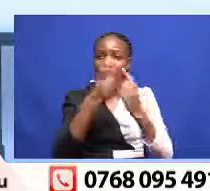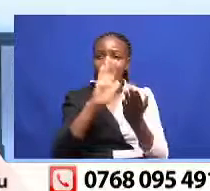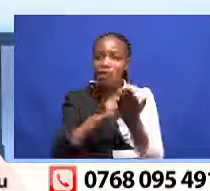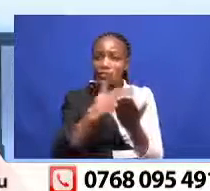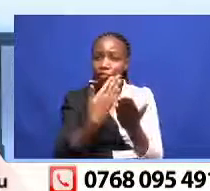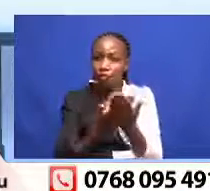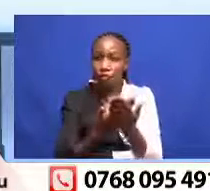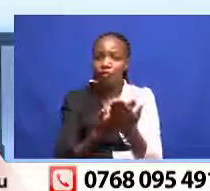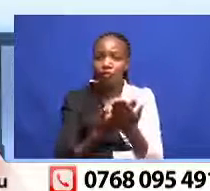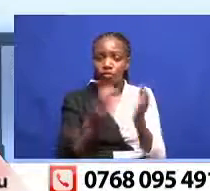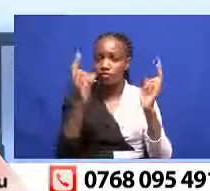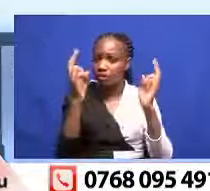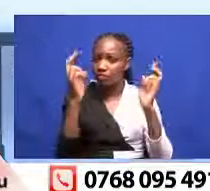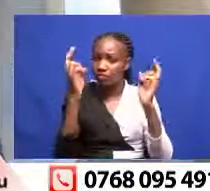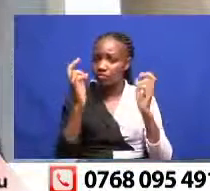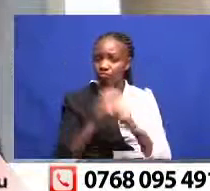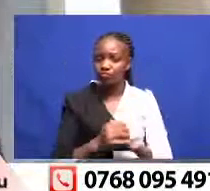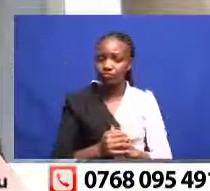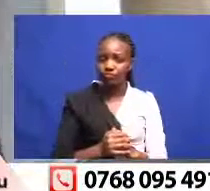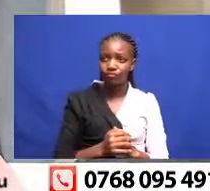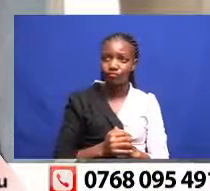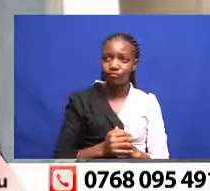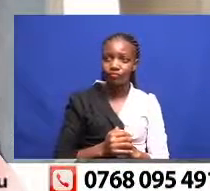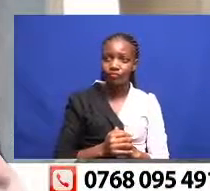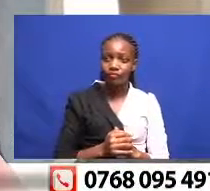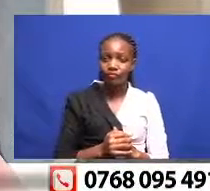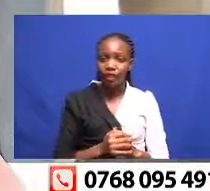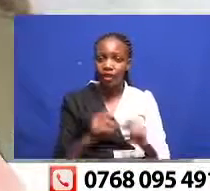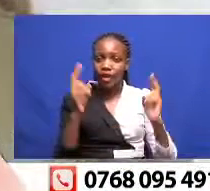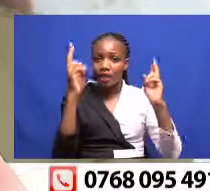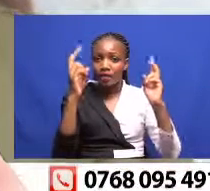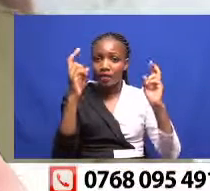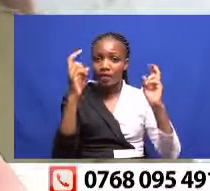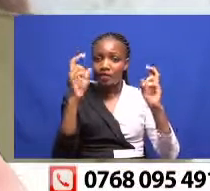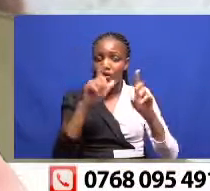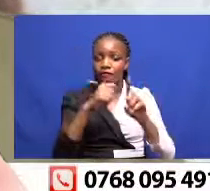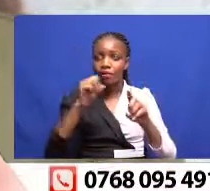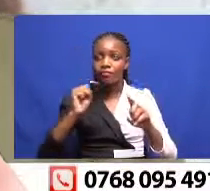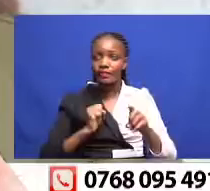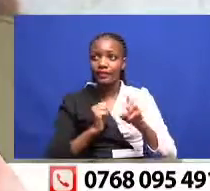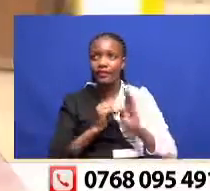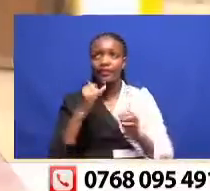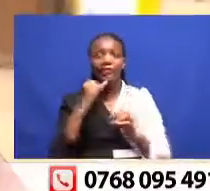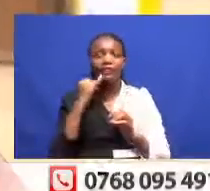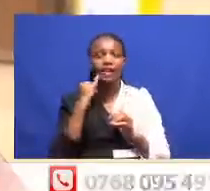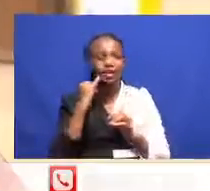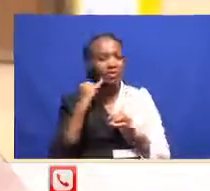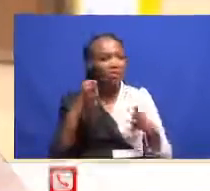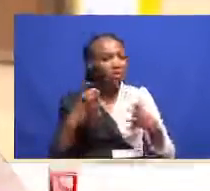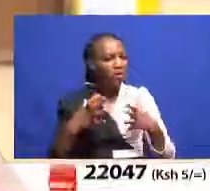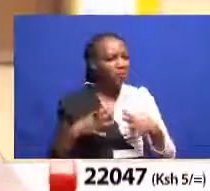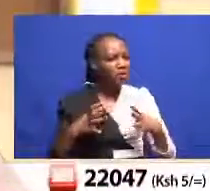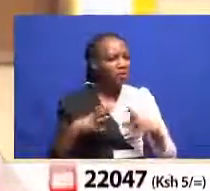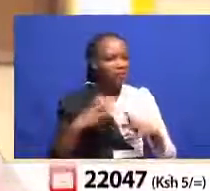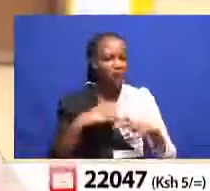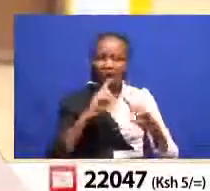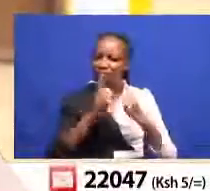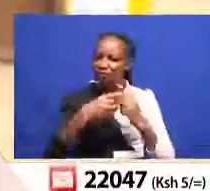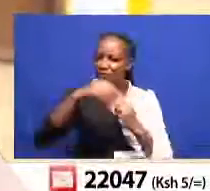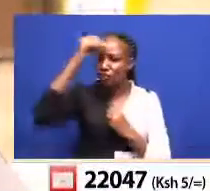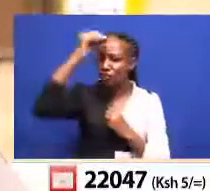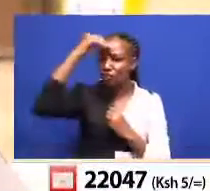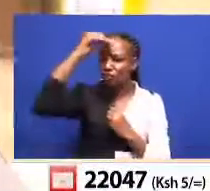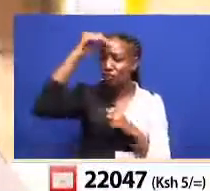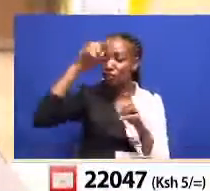mapendekezo ya mswada huo. Mswada huo wa seneta wa Nakuru Susan Kihika umezua hisia mseto miongoni mwa Wakenya